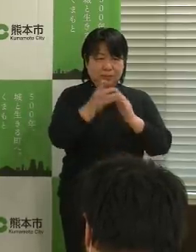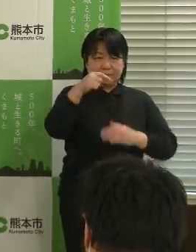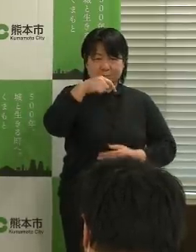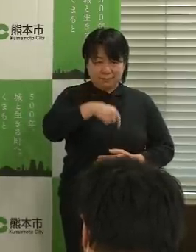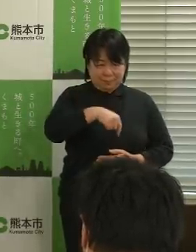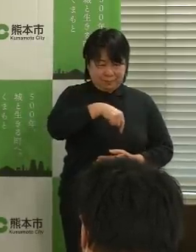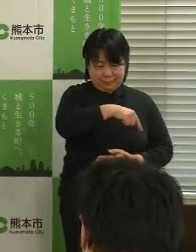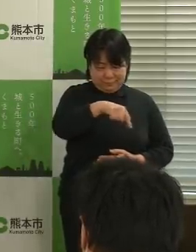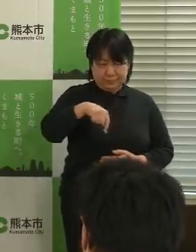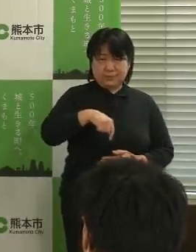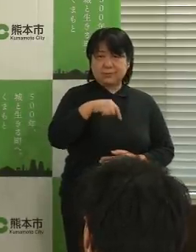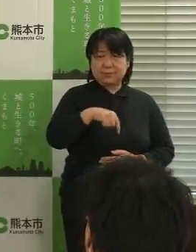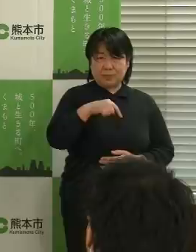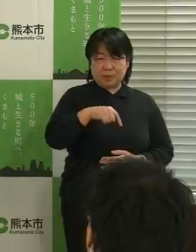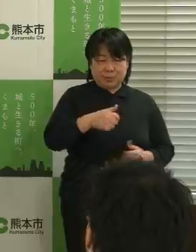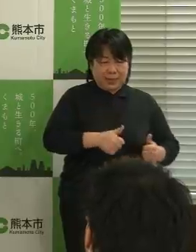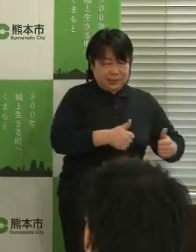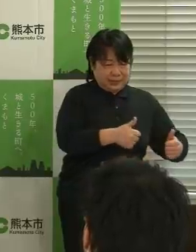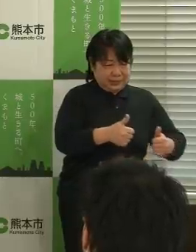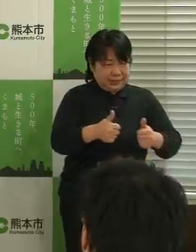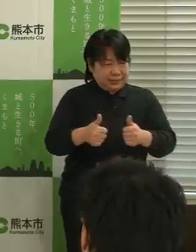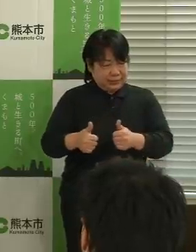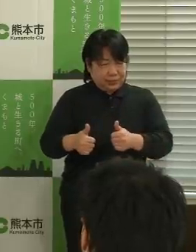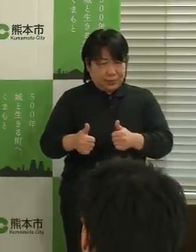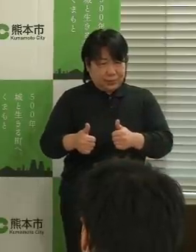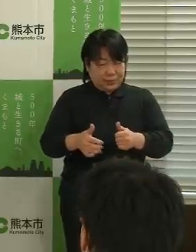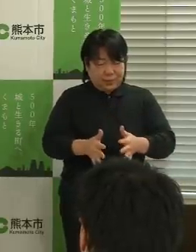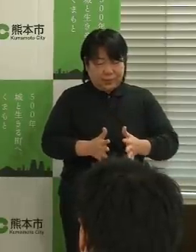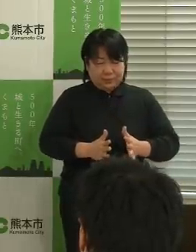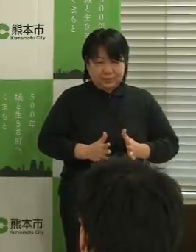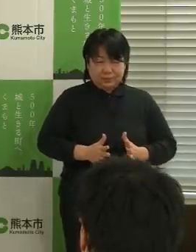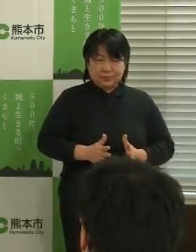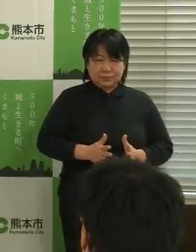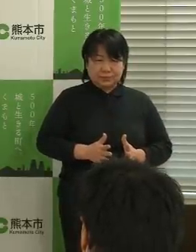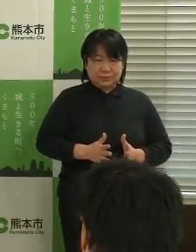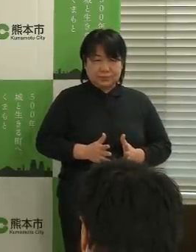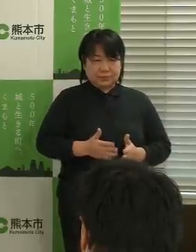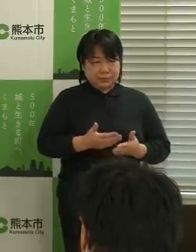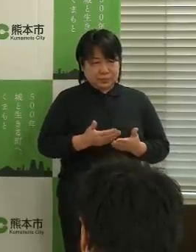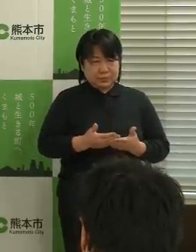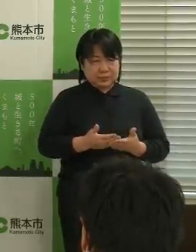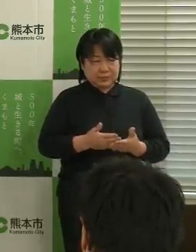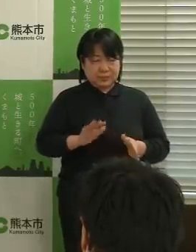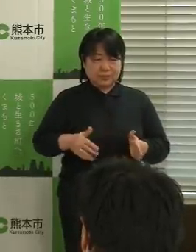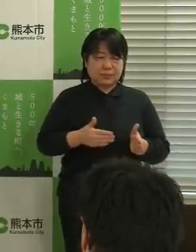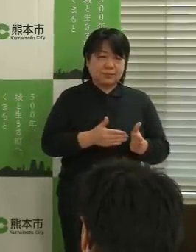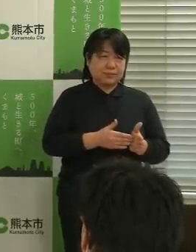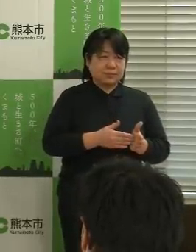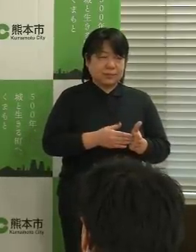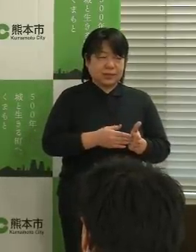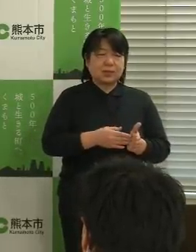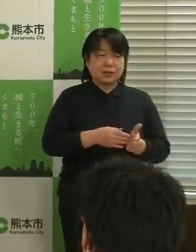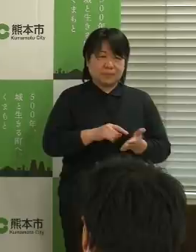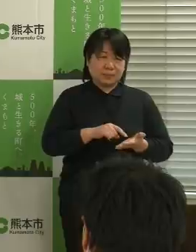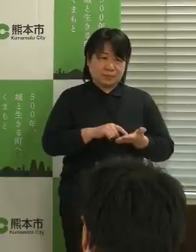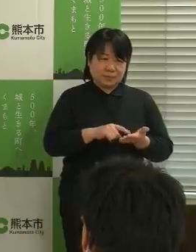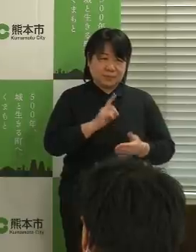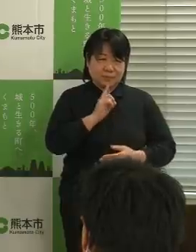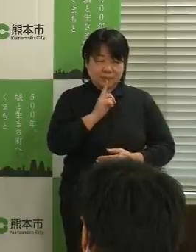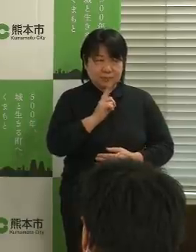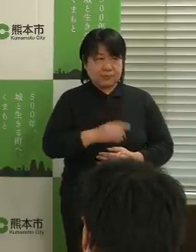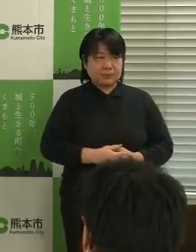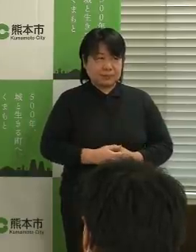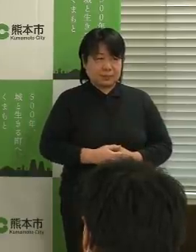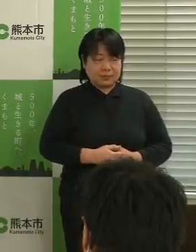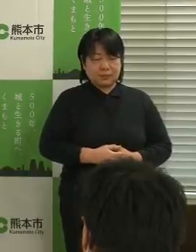については自粛をしていただきたいということはこれまでも私申し上げてまいりました。ですのでそういう意味ではもう全